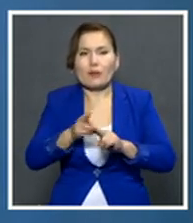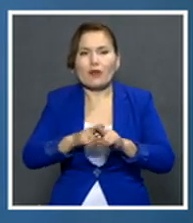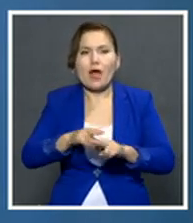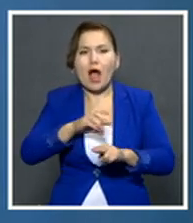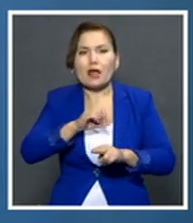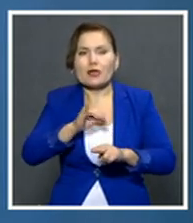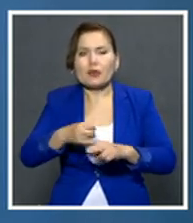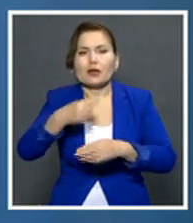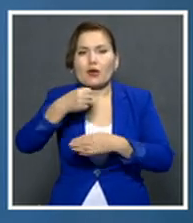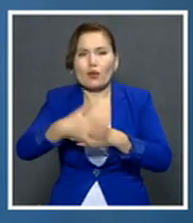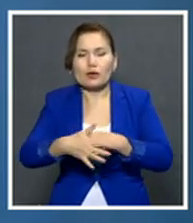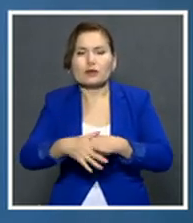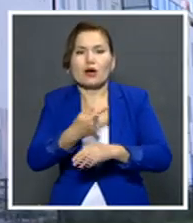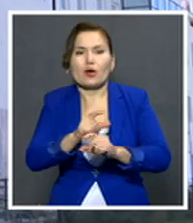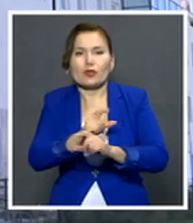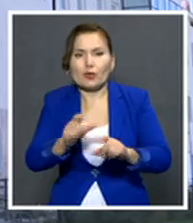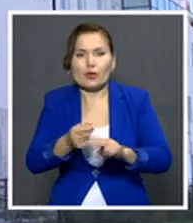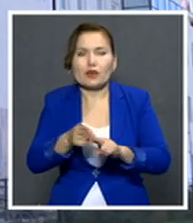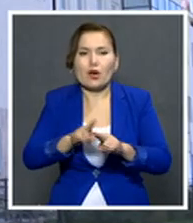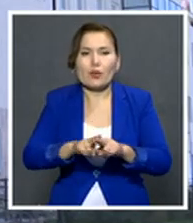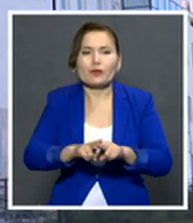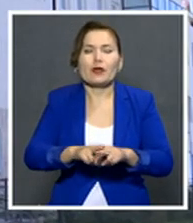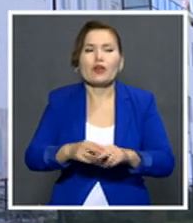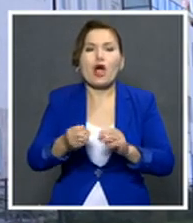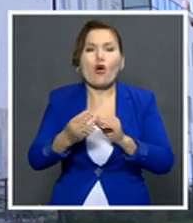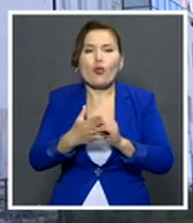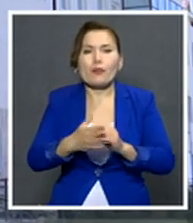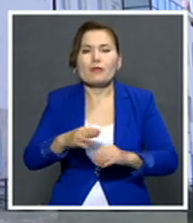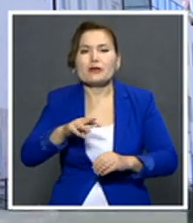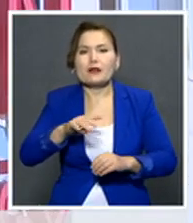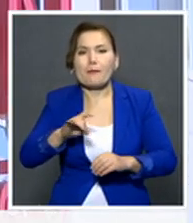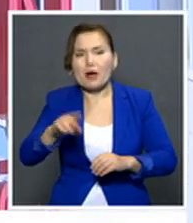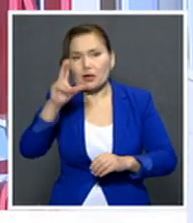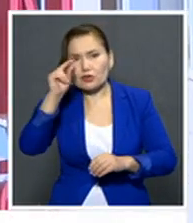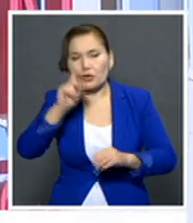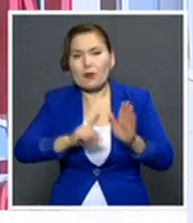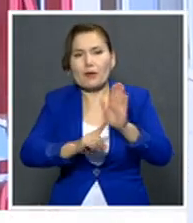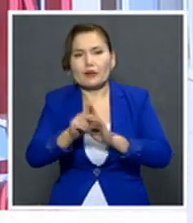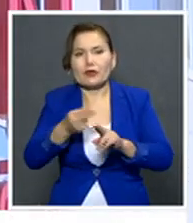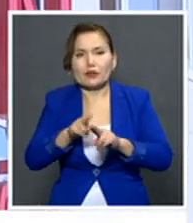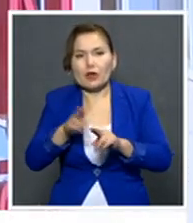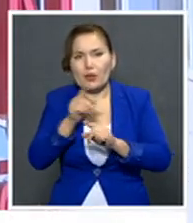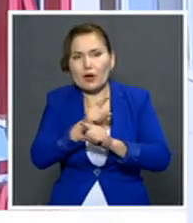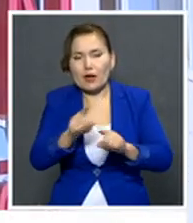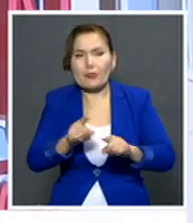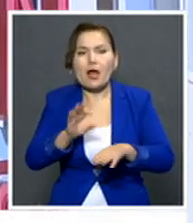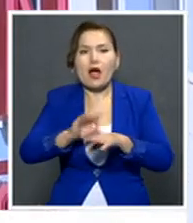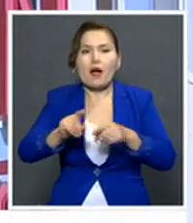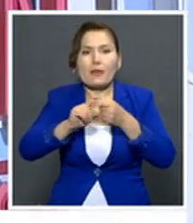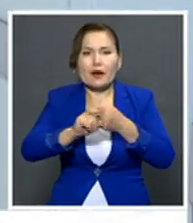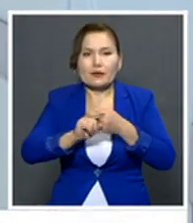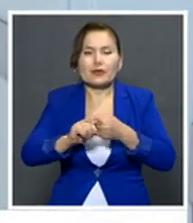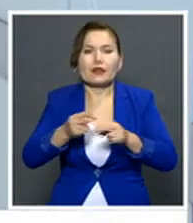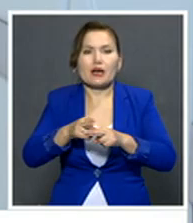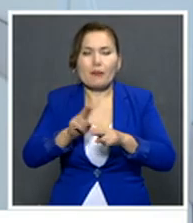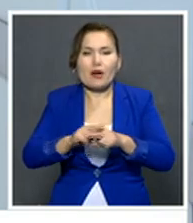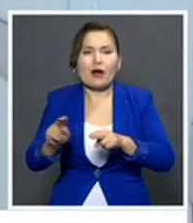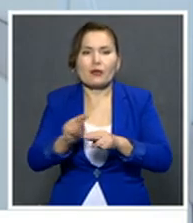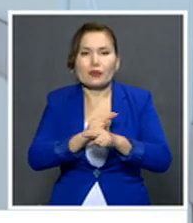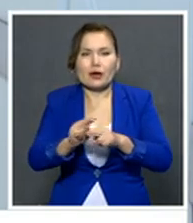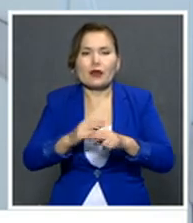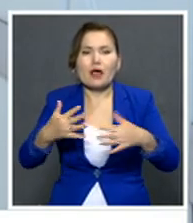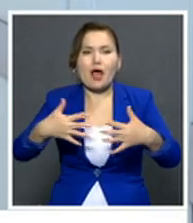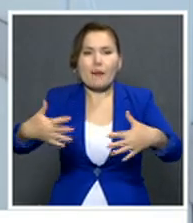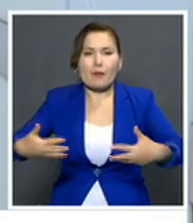орталығында провизорлық стационар биылғы жылдың 15-ші наурызынан бастап жұмыс істеді. Осы уақыт аралығында мұнда коронавирус инфекциясы мен пневмония